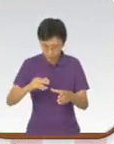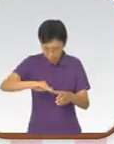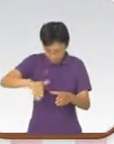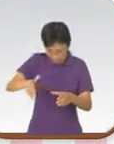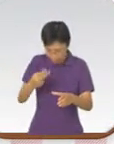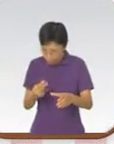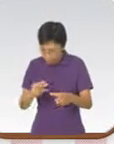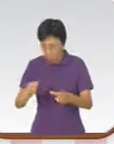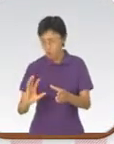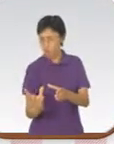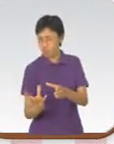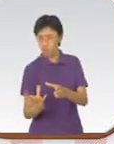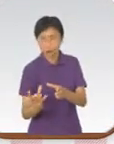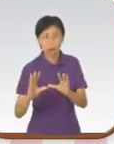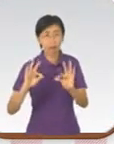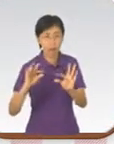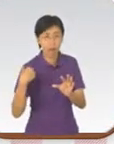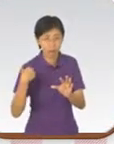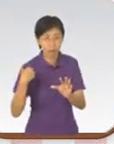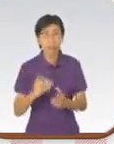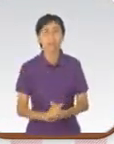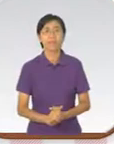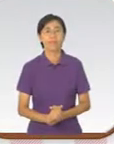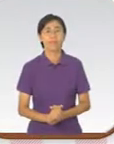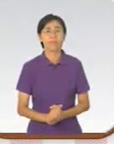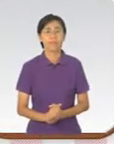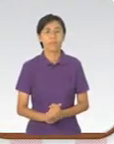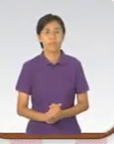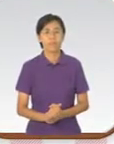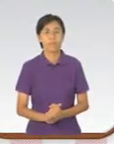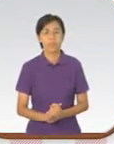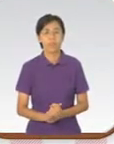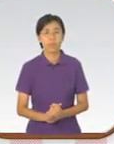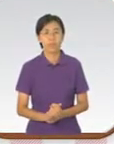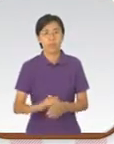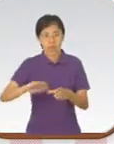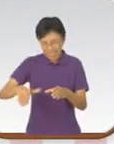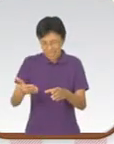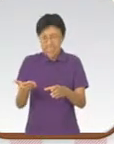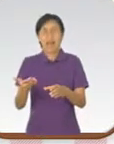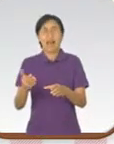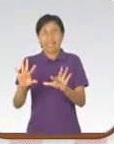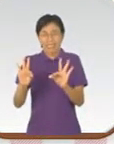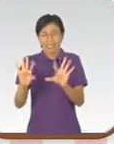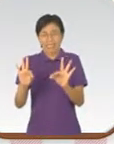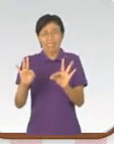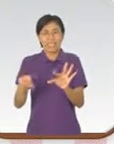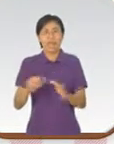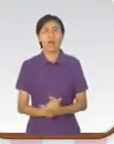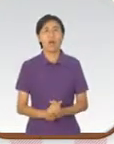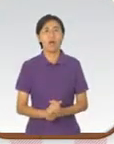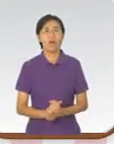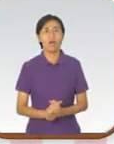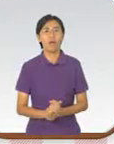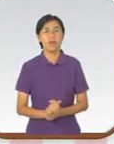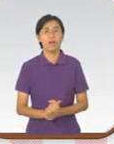ส่ไปแล้วมันเหลวพอหรือยังมันยังข้นไปหรือเปล่า อาจารย์ครับแล้วอันนี้ความหนืดได้ที่หรือยังครับ นะคะอันนี้คือจะหนืดไปนิดนึงนะคะให้นึกง่ายๆเดี๋ยวเราจะต้องบีบเข